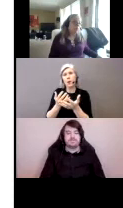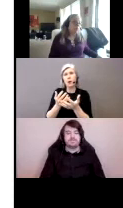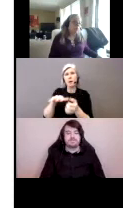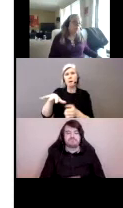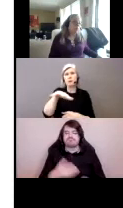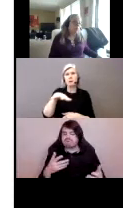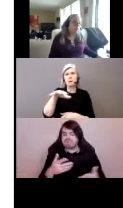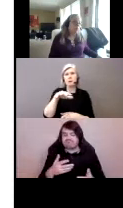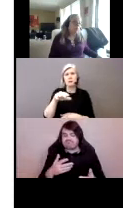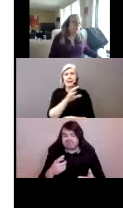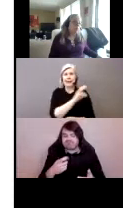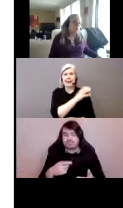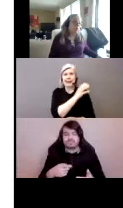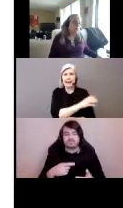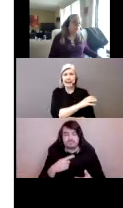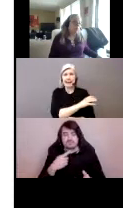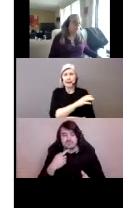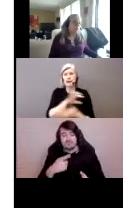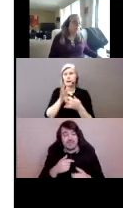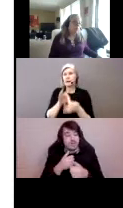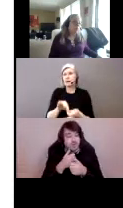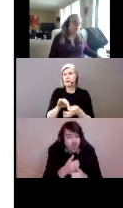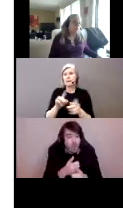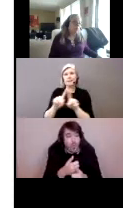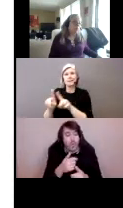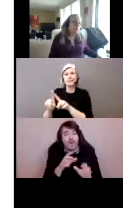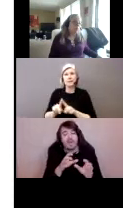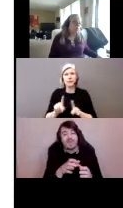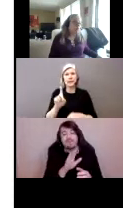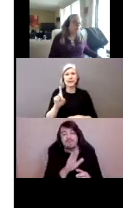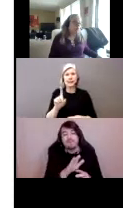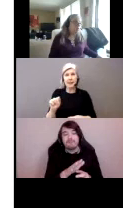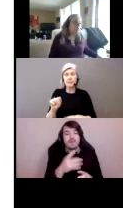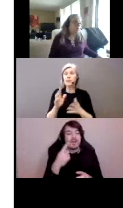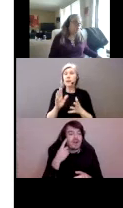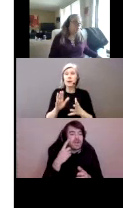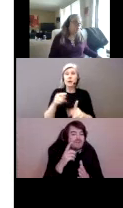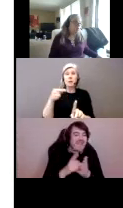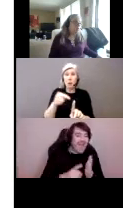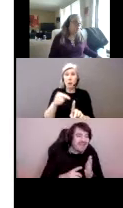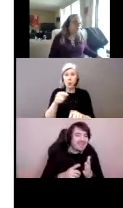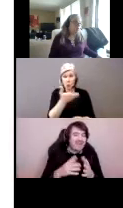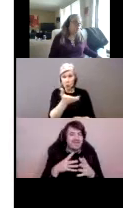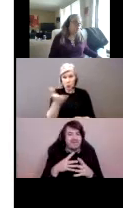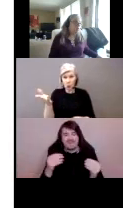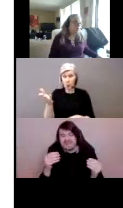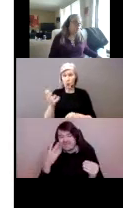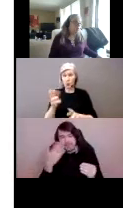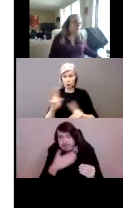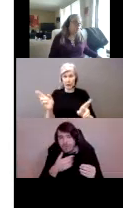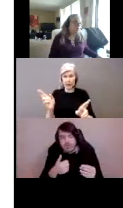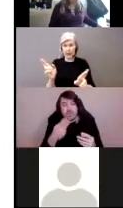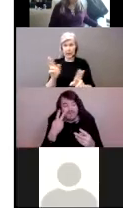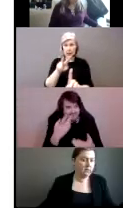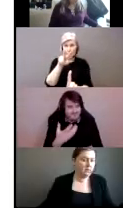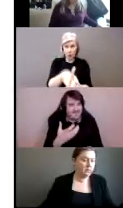Selon le type de déficience, qu'elle soit visible ou invisible. Donc, lorsque vous prenez rendez-vous, veuillez, s'il